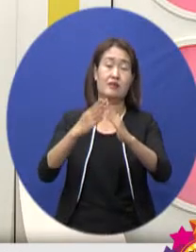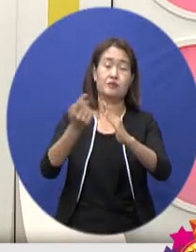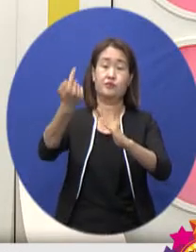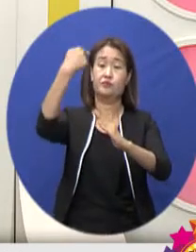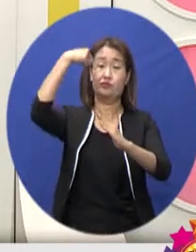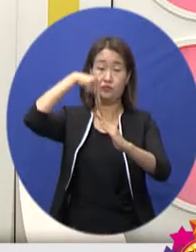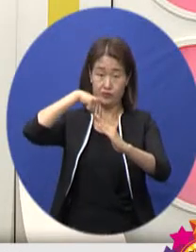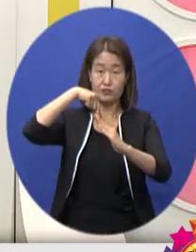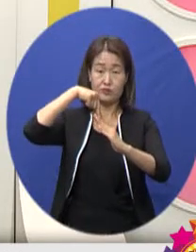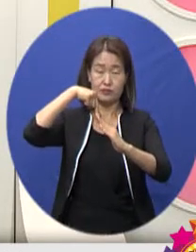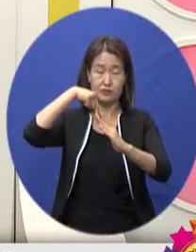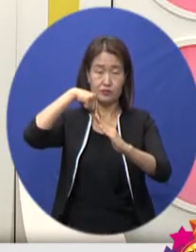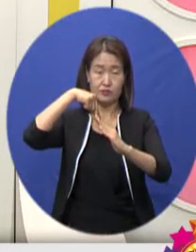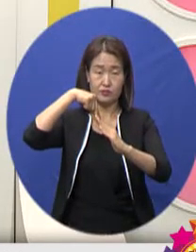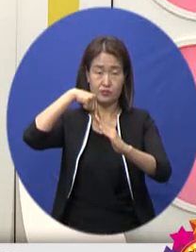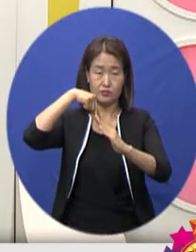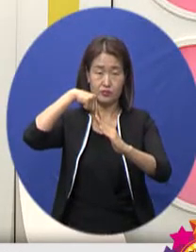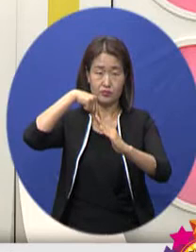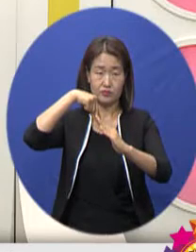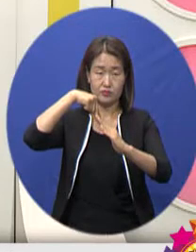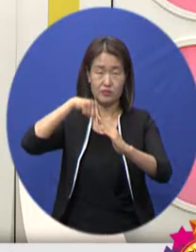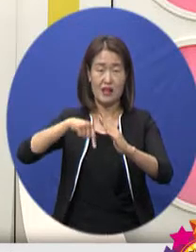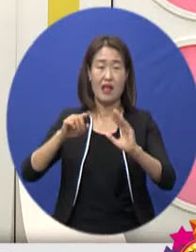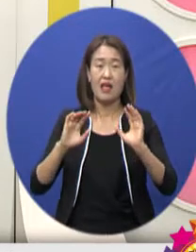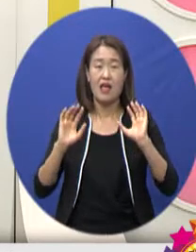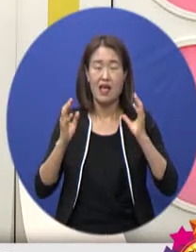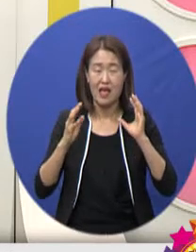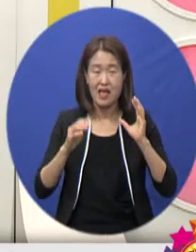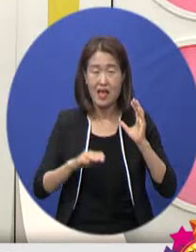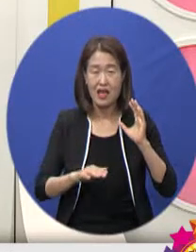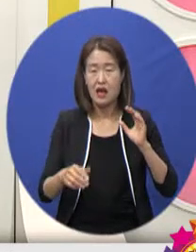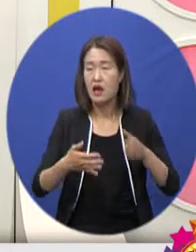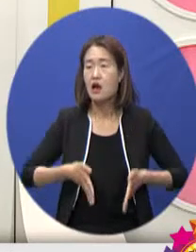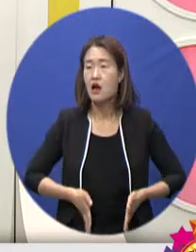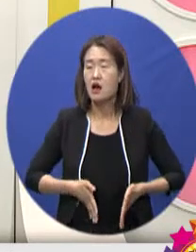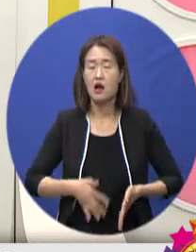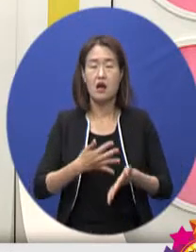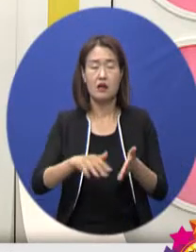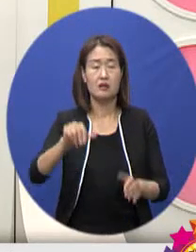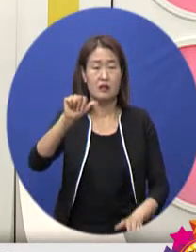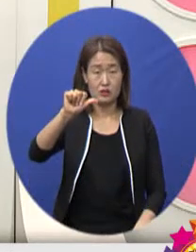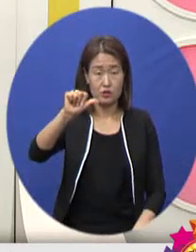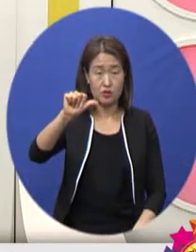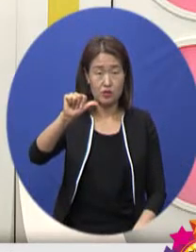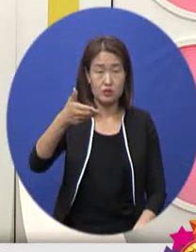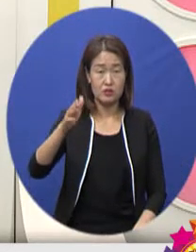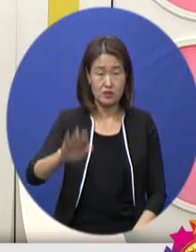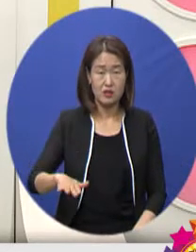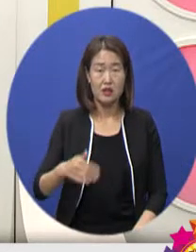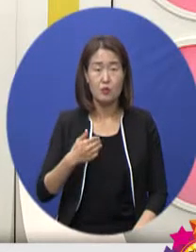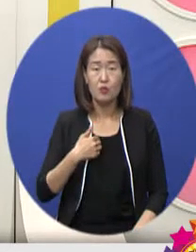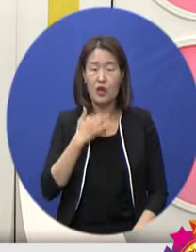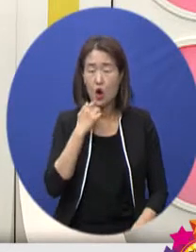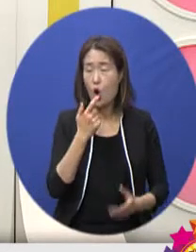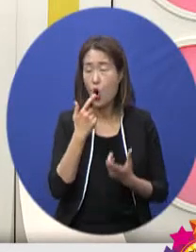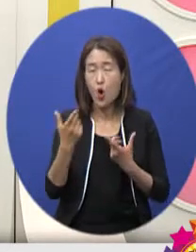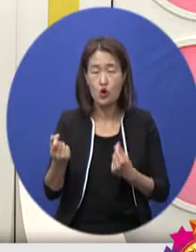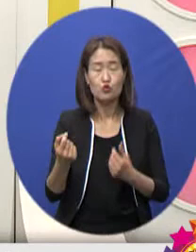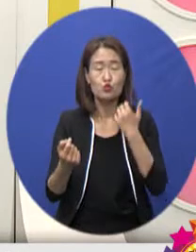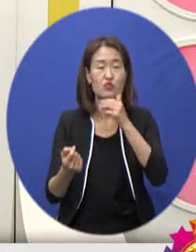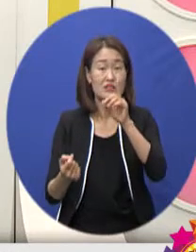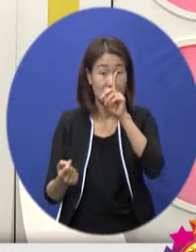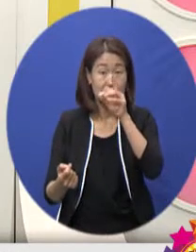애, 그분의 집에 이제 애들이 다섯인데. 네. 저하고 동갑이 자리가 있었어요. 아,